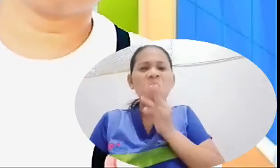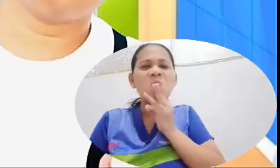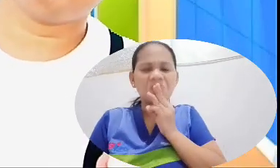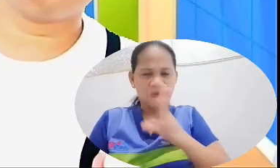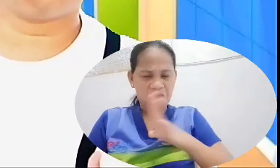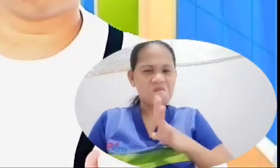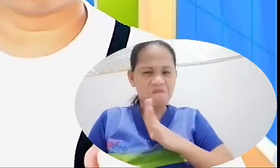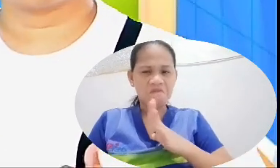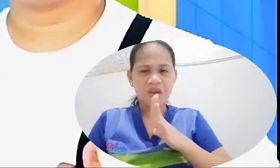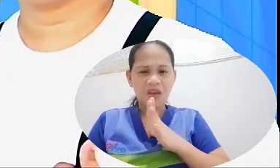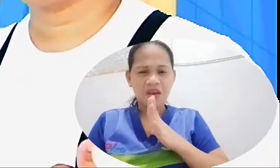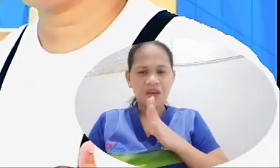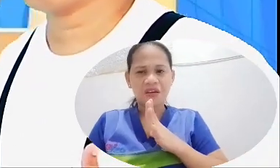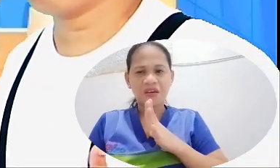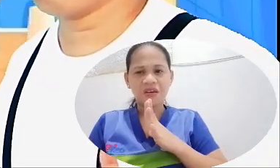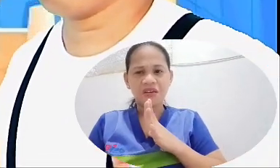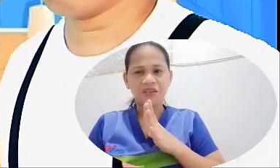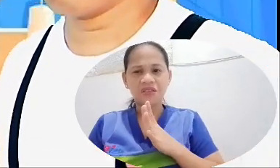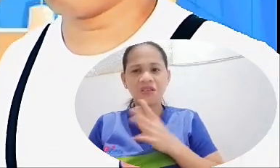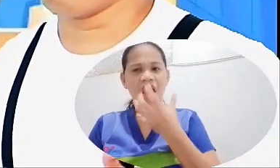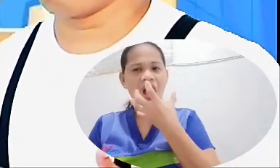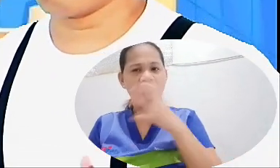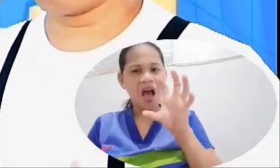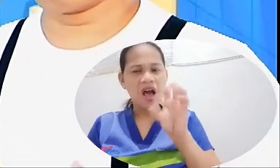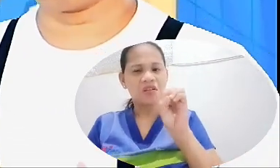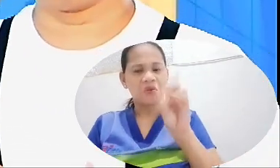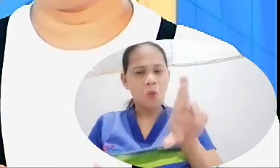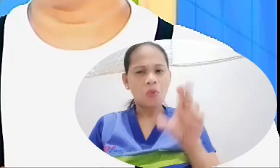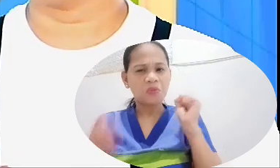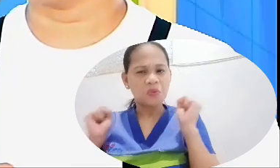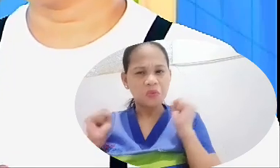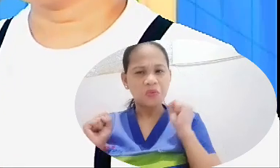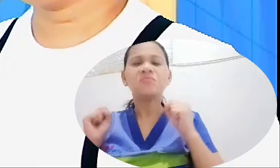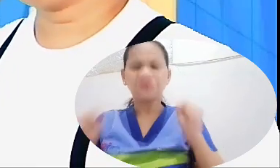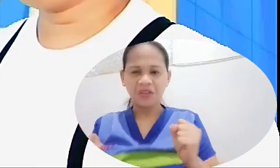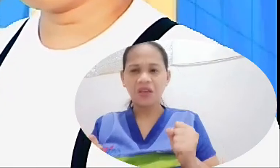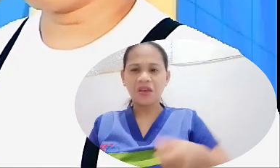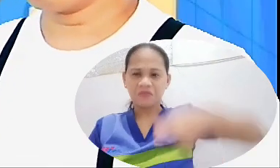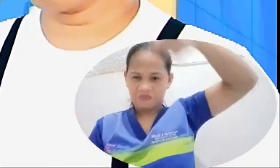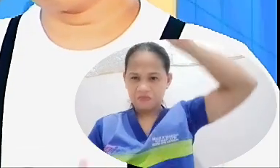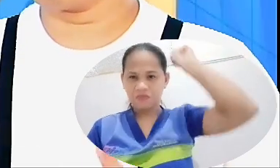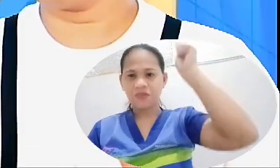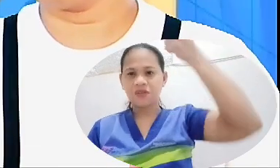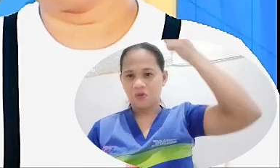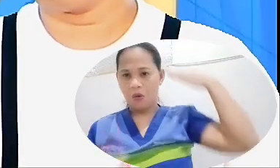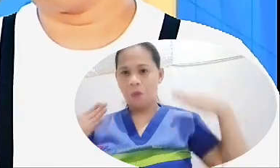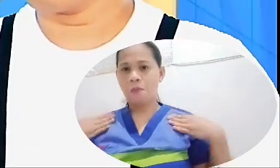tubig, ay maaari mo nang basain ang iyong katawan at ang iyong ulo.